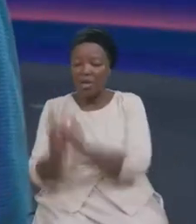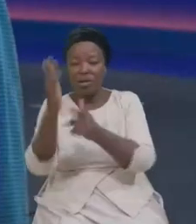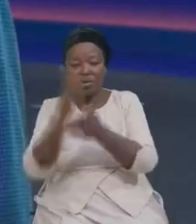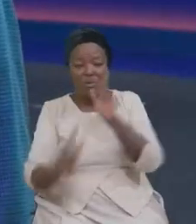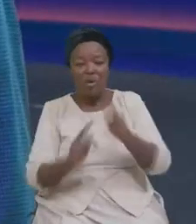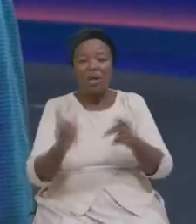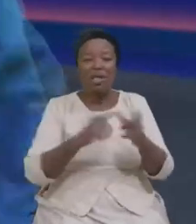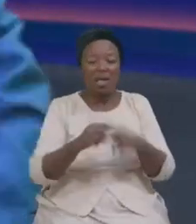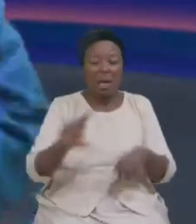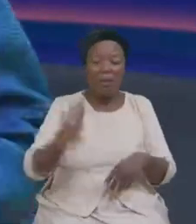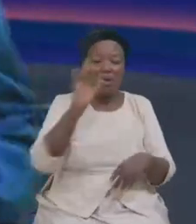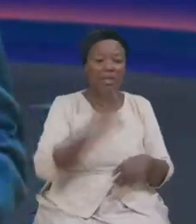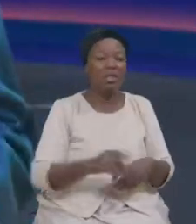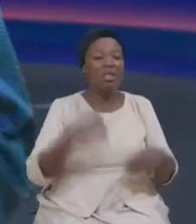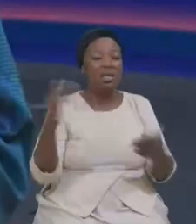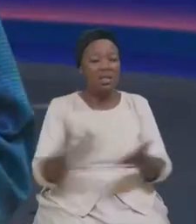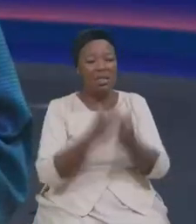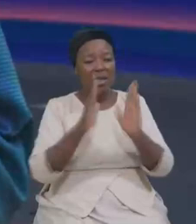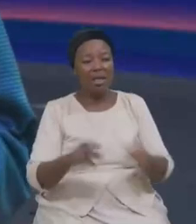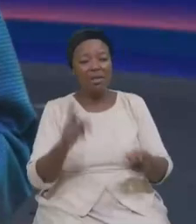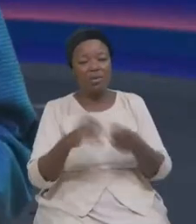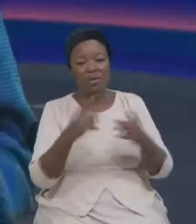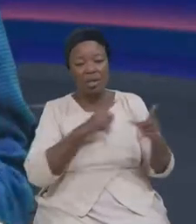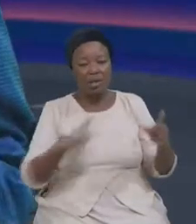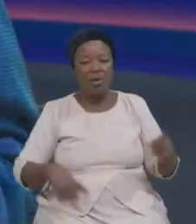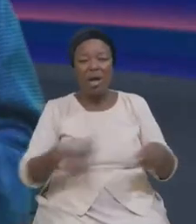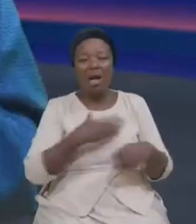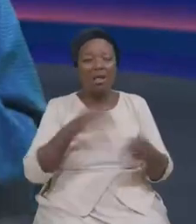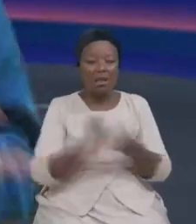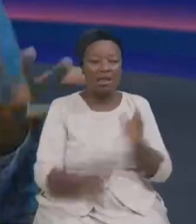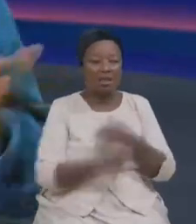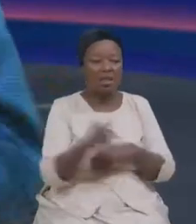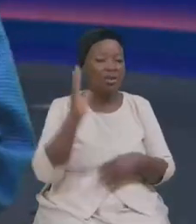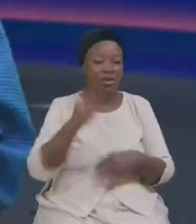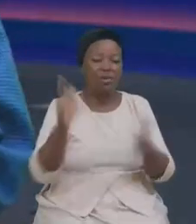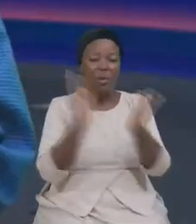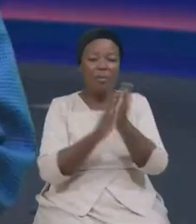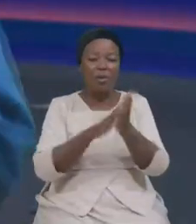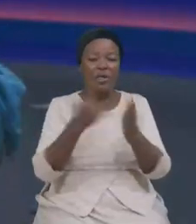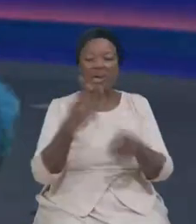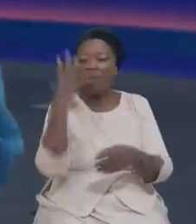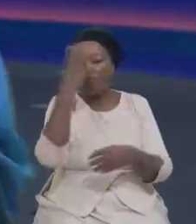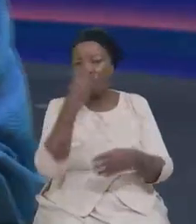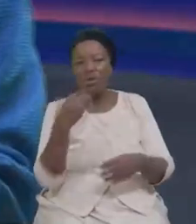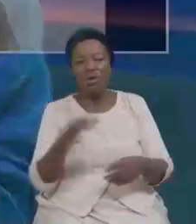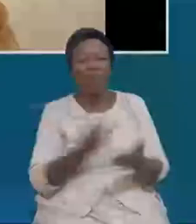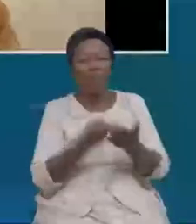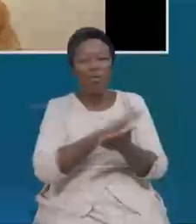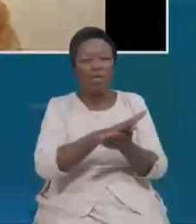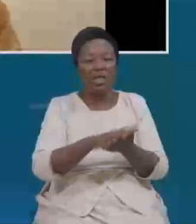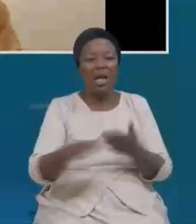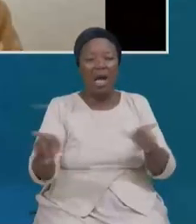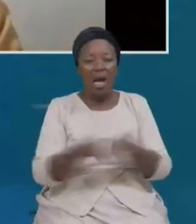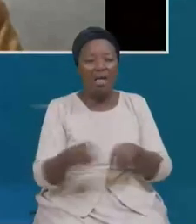revêtus d'ornements sacrés et marchant devant l'Éternel, célébraient l'Éternel et disaient,